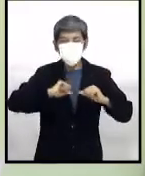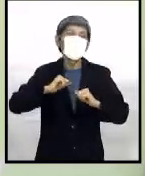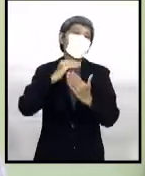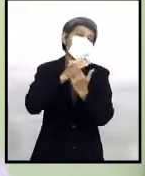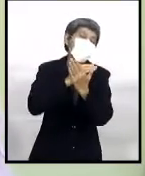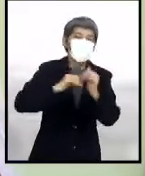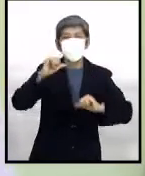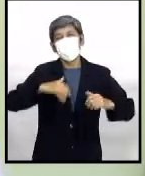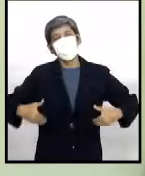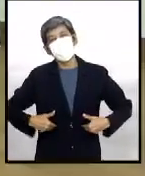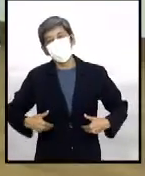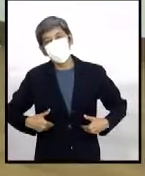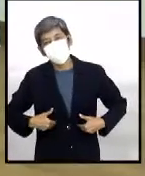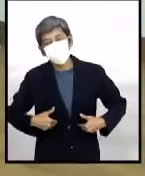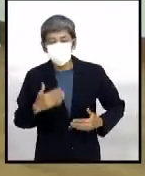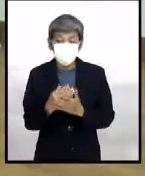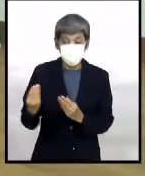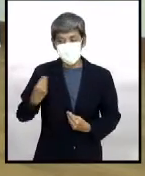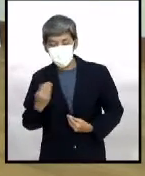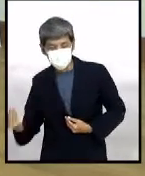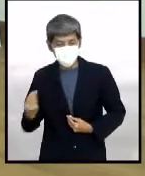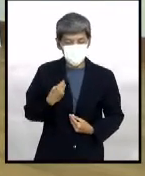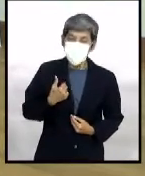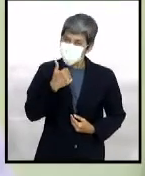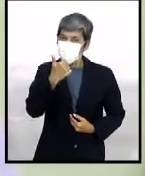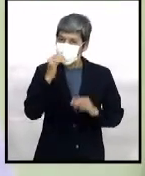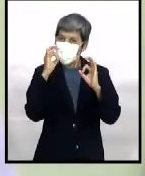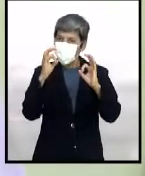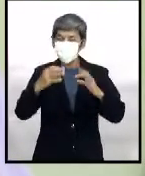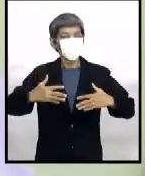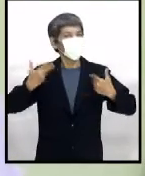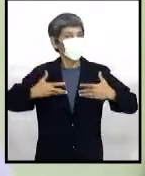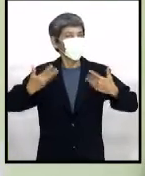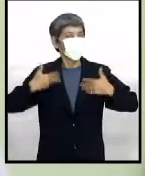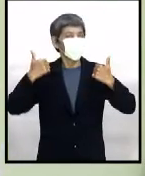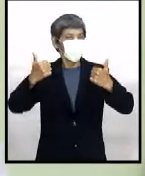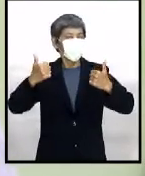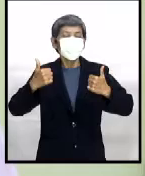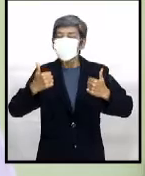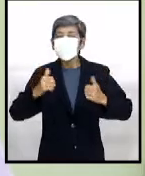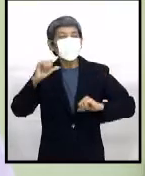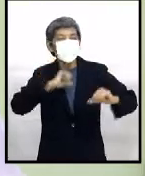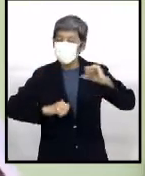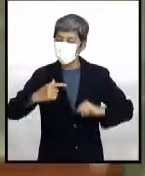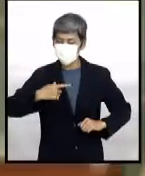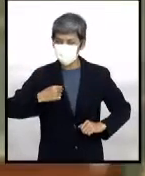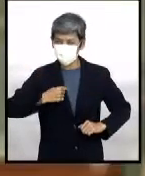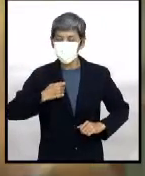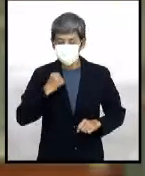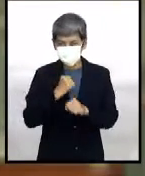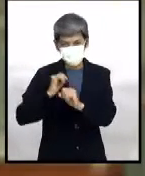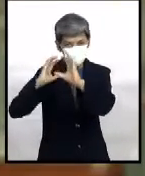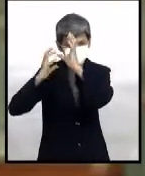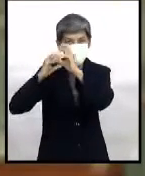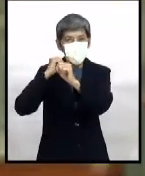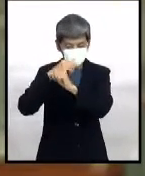ในรายการเงี้ยเรื่องการตลกได้ตังค์เฮ้ยสุดลงและเลิง ติดวงการบันเทิงถึงอยากทำหนังตอนนั้